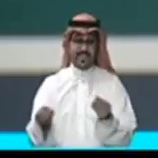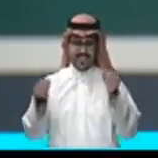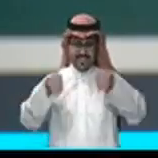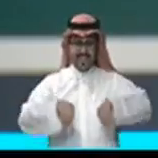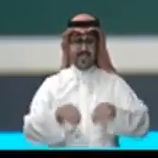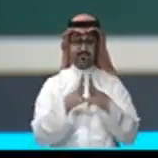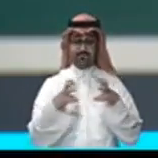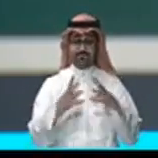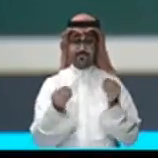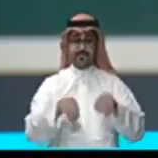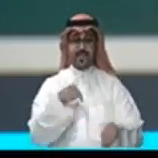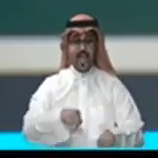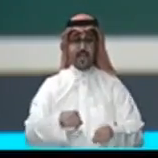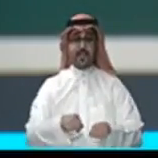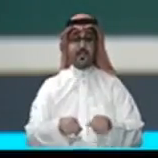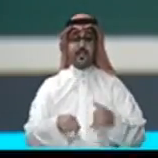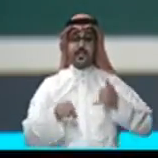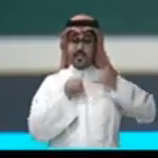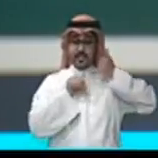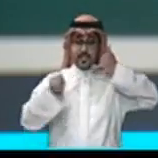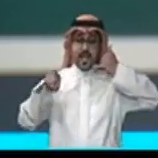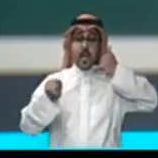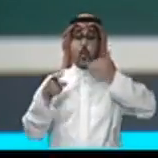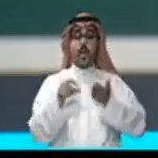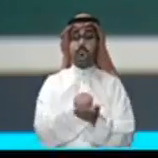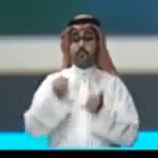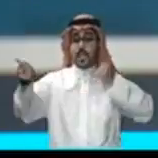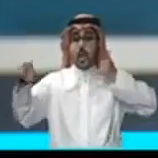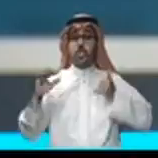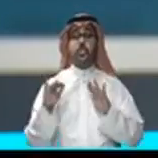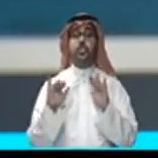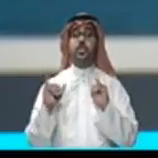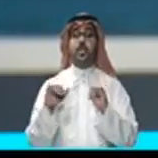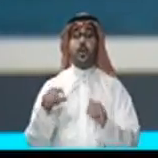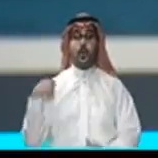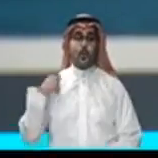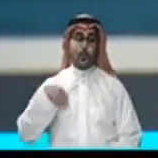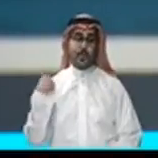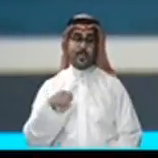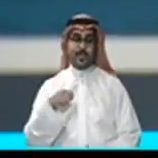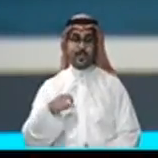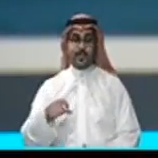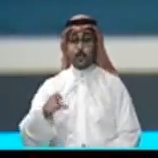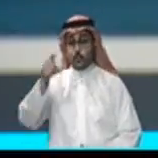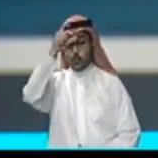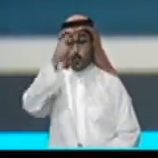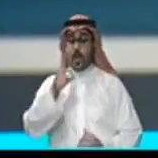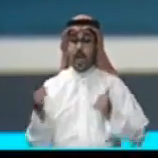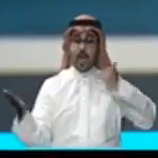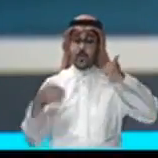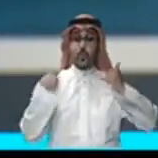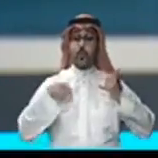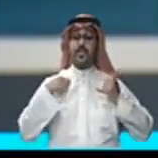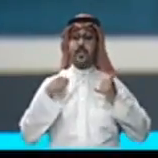ولتفاصيل أوفى معنا عبر الهاتف من جدة وزير الشؤون الإسلامية والدعوة والإرشاد الشيخ الدكتور عبد اللطيف آل الشيخ،